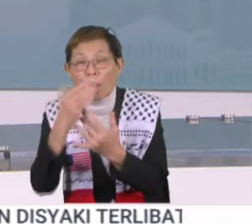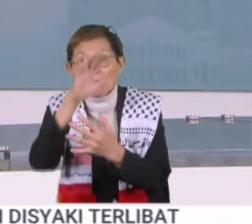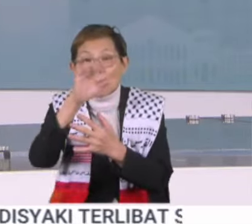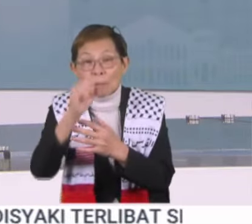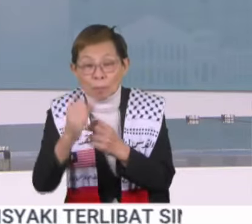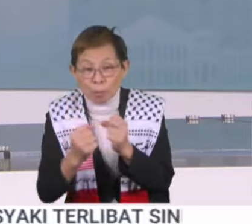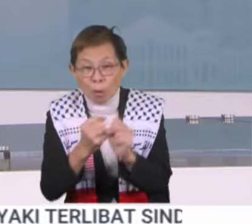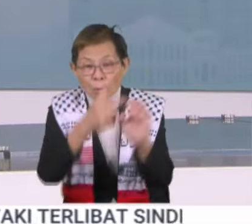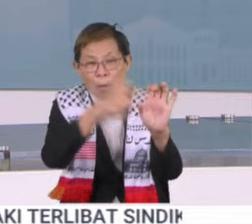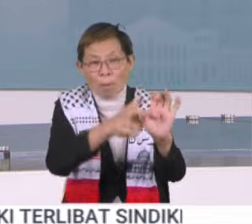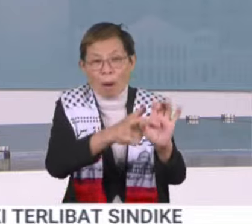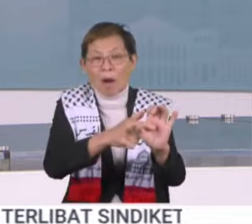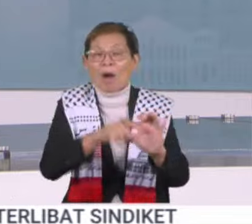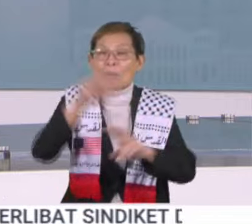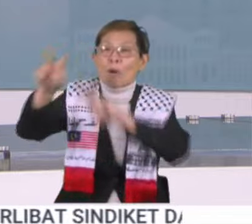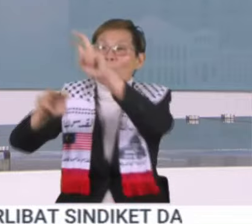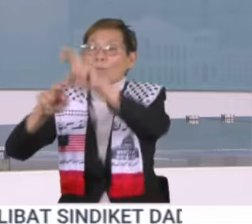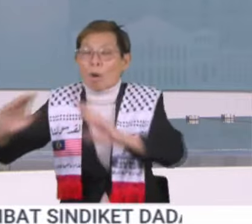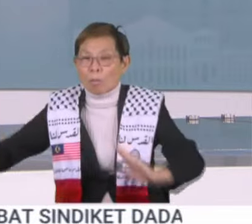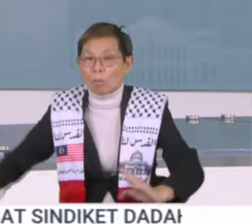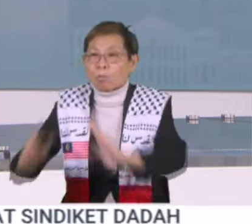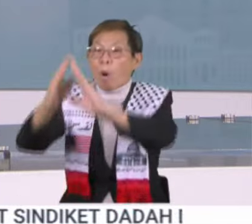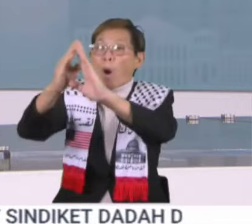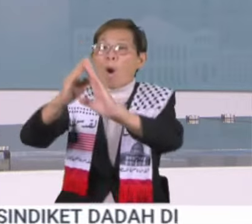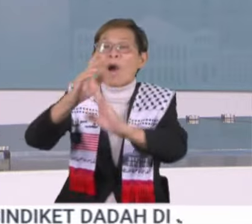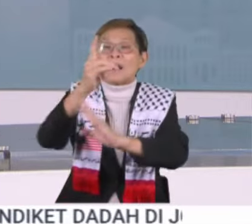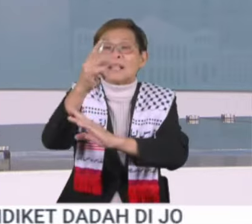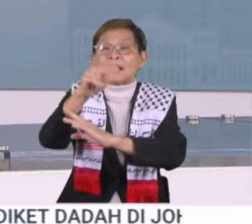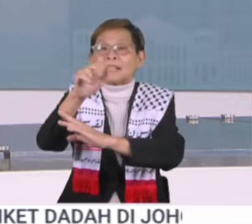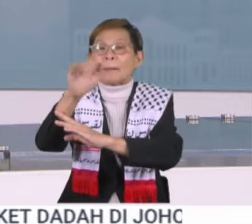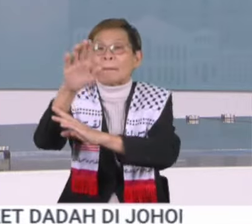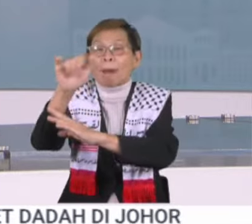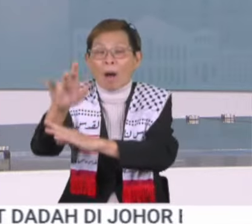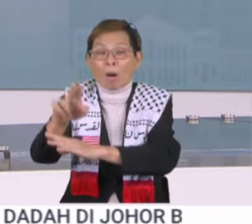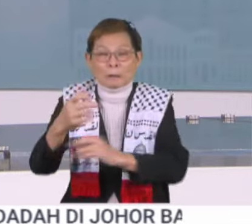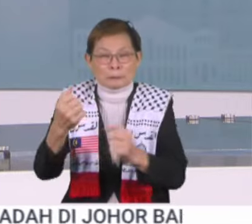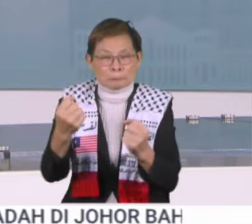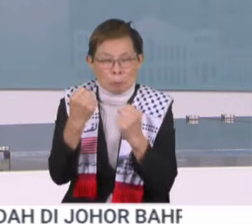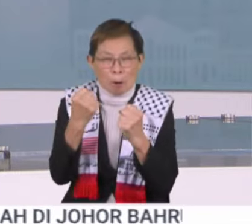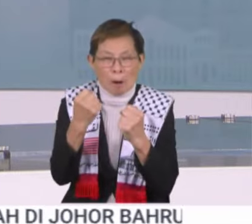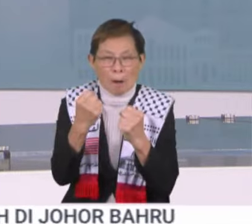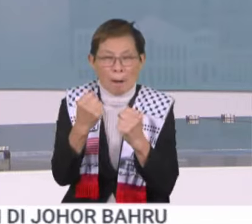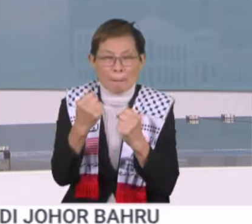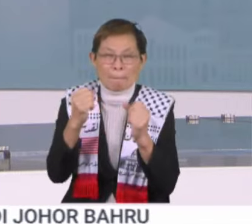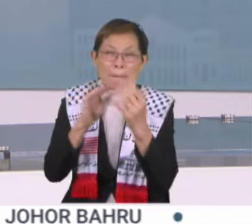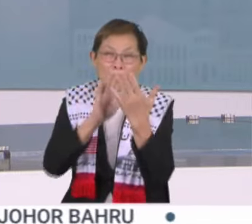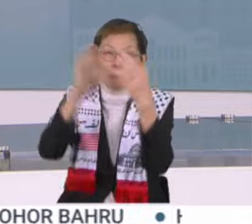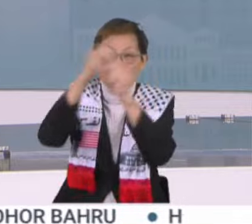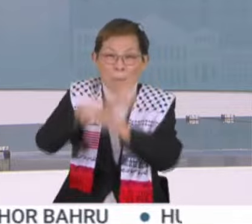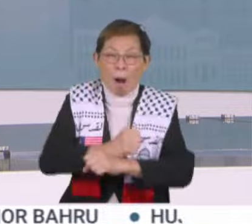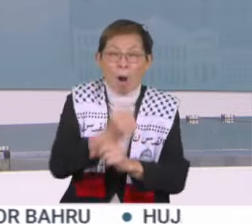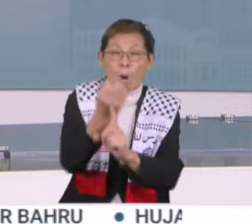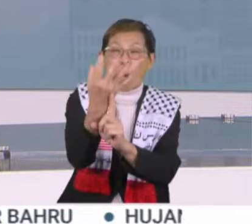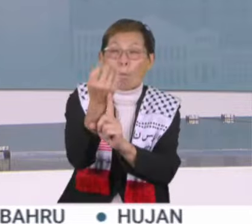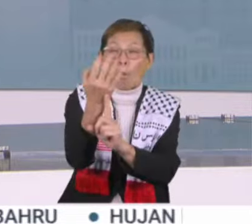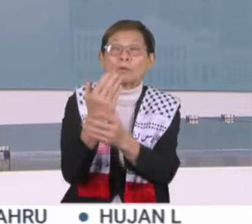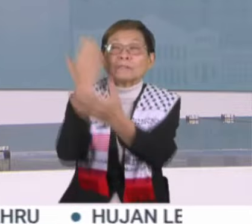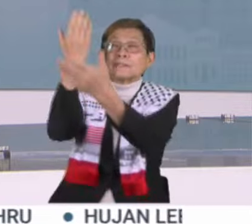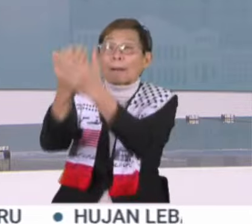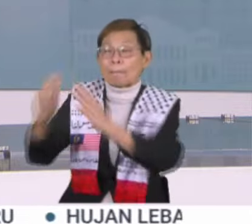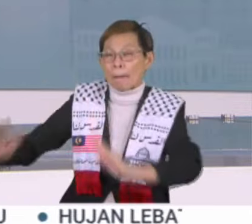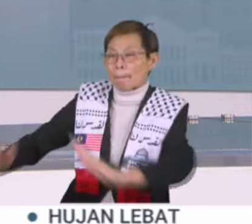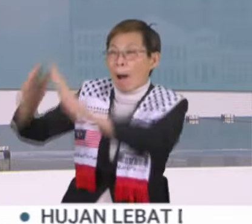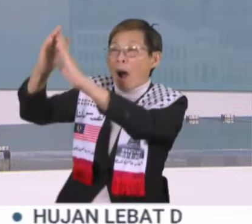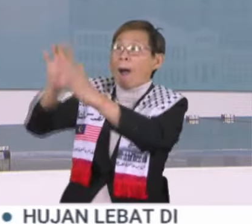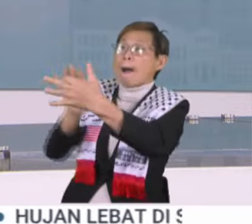Petronas berjaya menawan puncak Gunung Kinabalu, lambang semangat kental menempuh cabaran. Selain memastikan obor sampai ke puncak, memasang